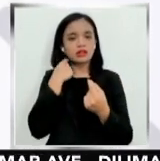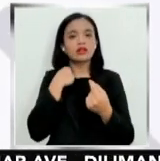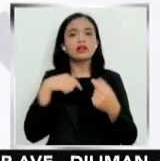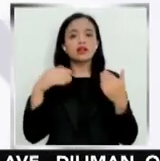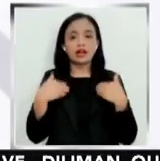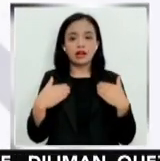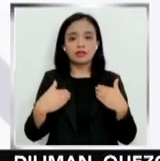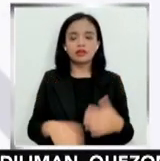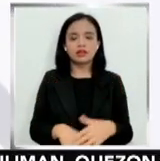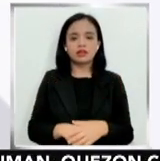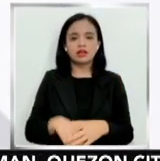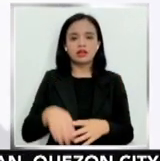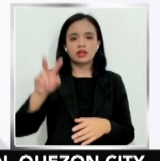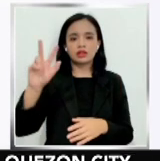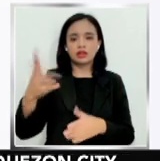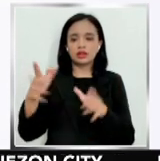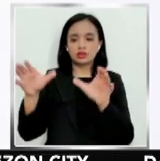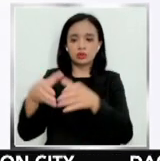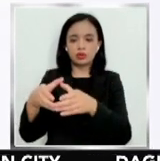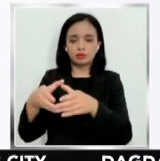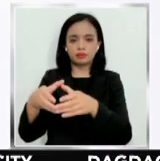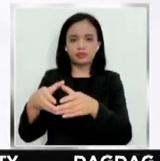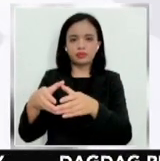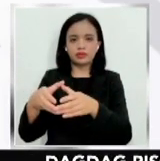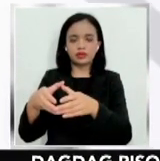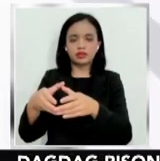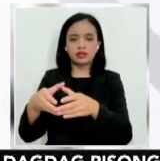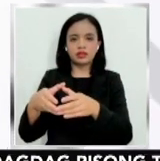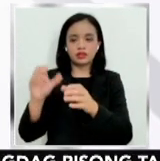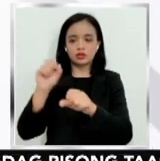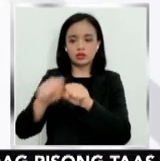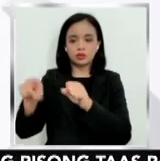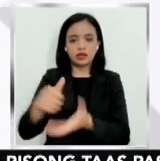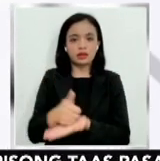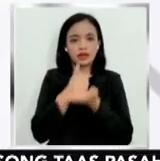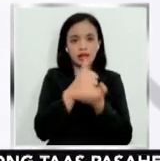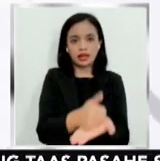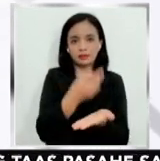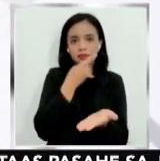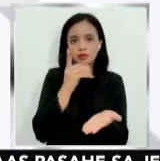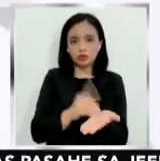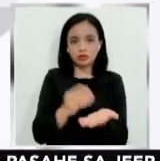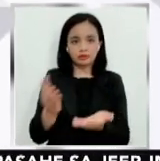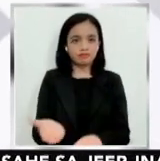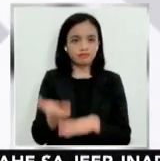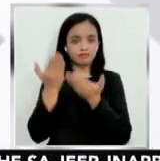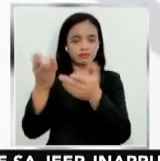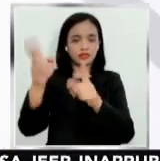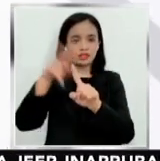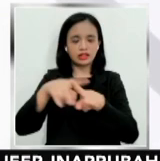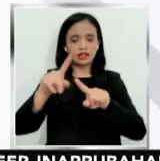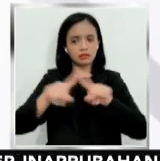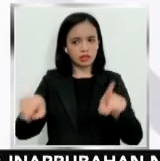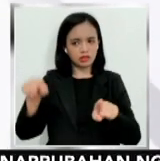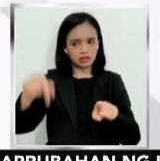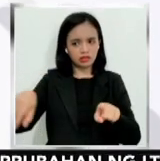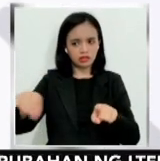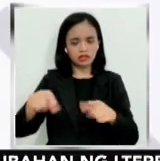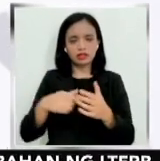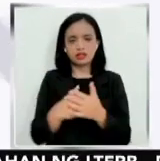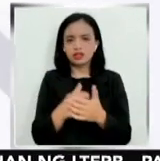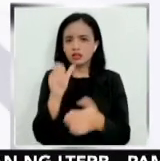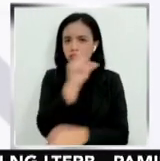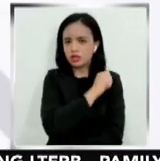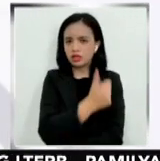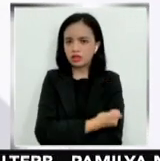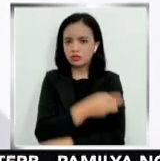para tumulong sa pagsumite ng mga dokumento ng mga aplikante sa Pilipinas. Pero nalaman nilang higit sa authorized applicants nila